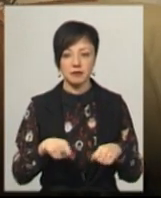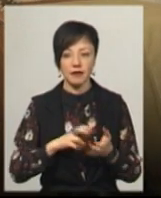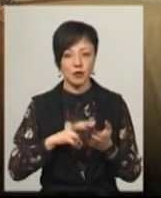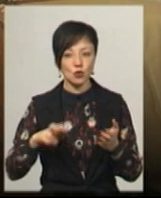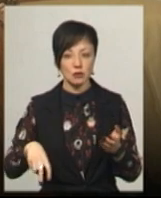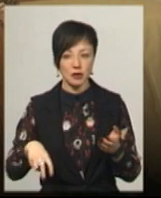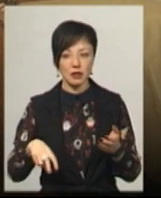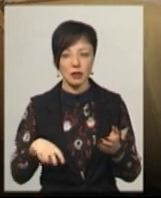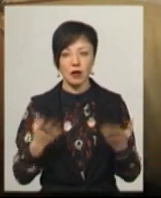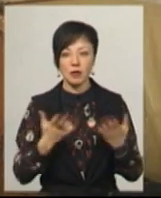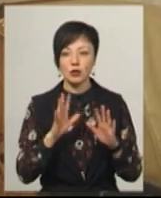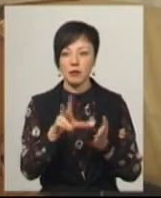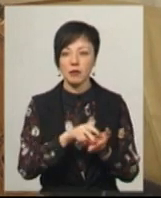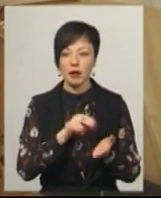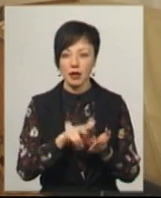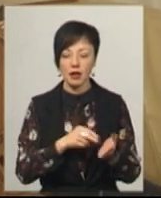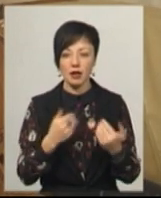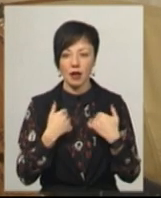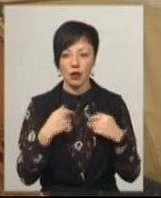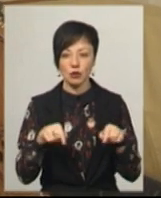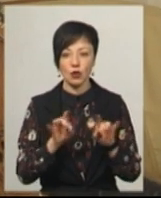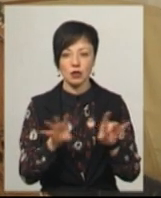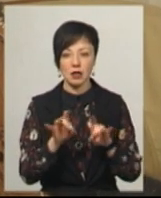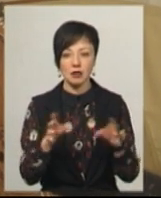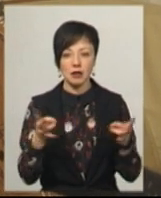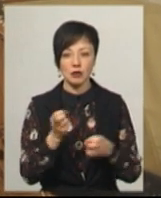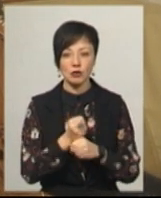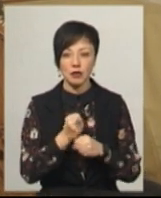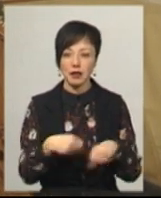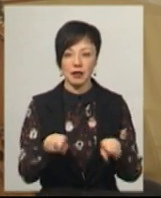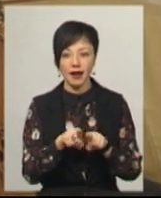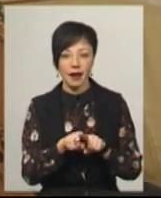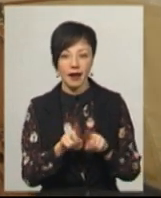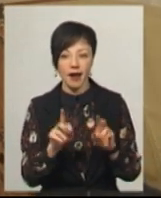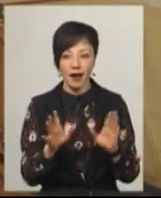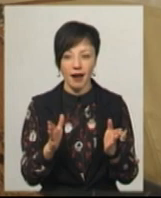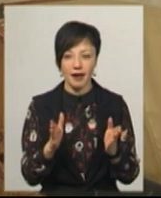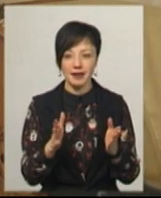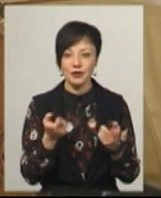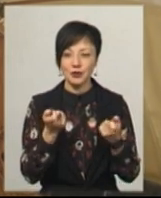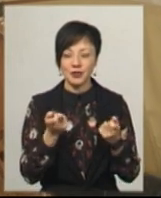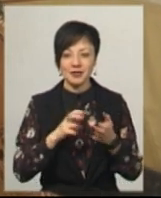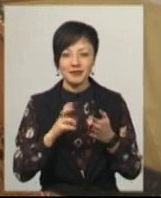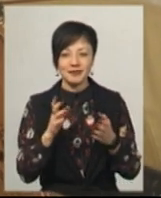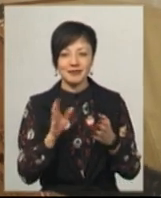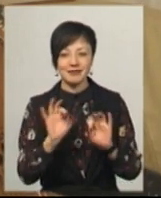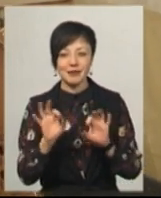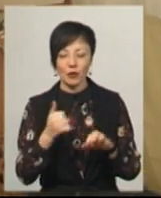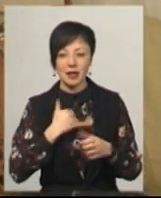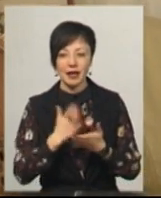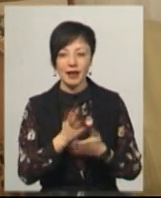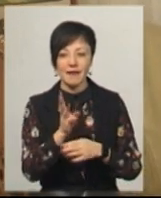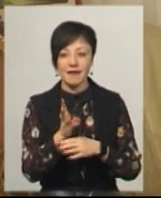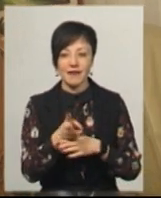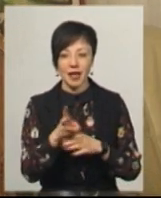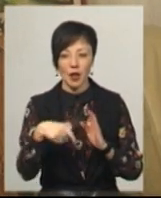відступити. Тобто, який це буде приклад, оскільки я тут розказую, що треба зробити так. А, до речі, я трошки відійду. У мене є відео,